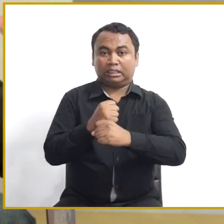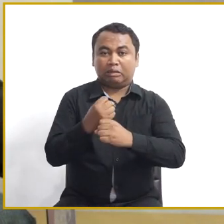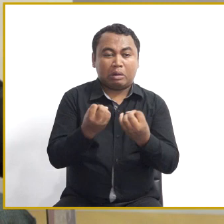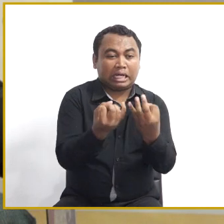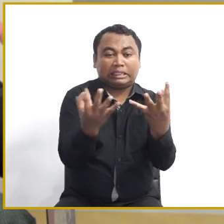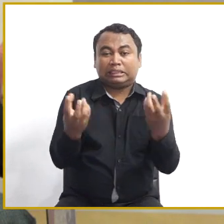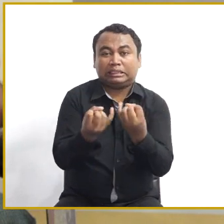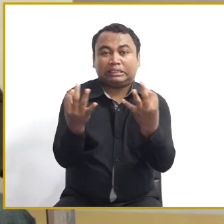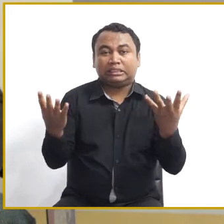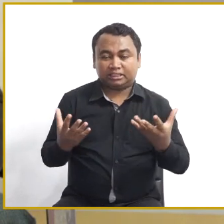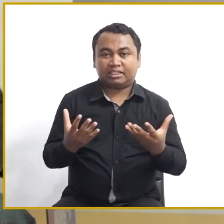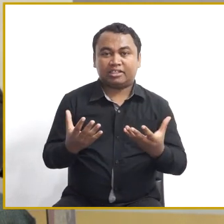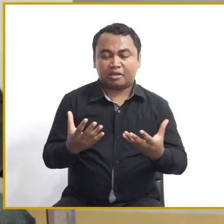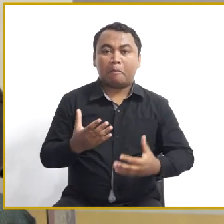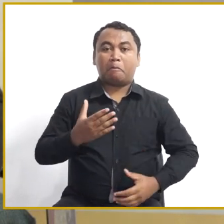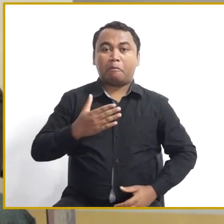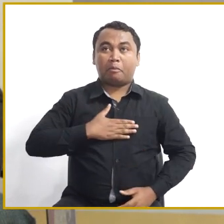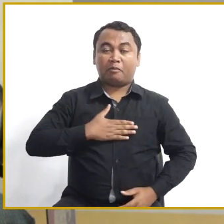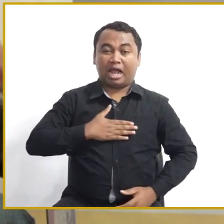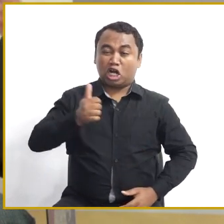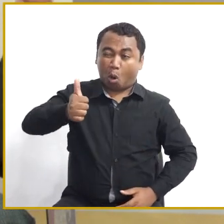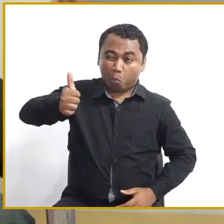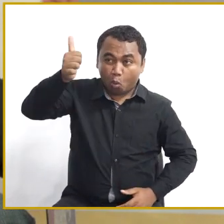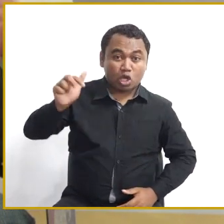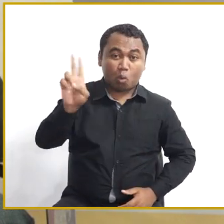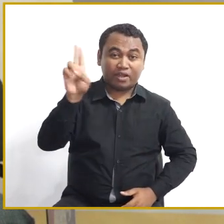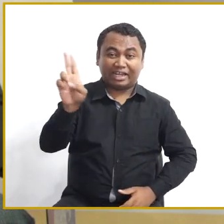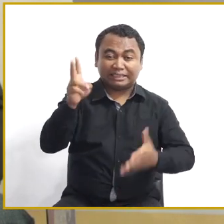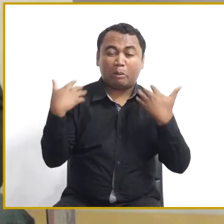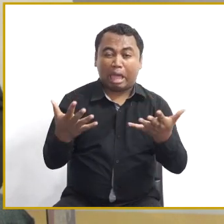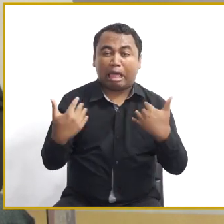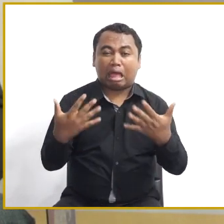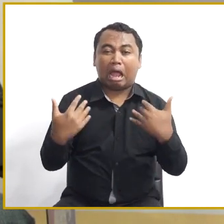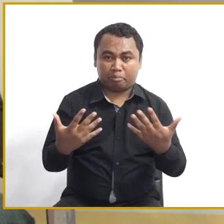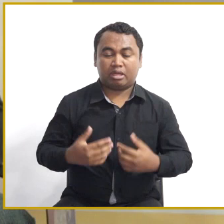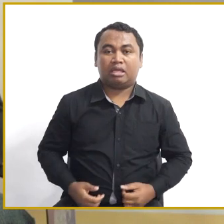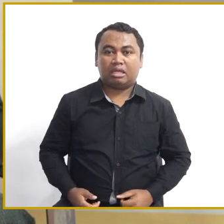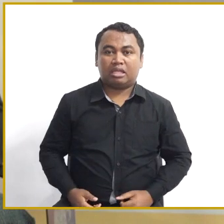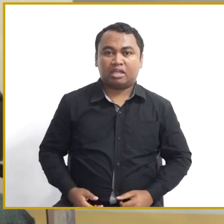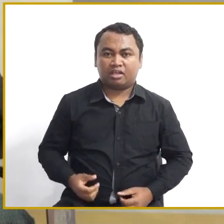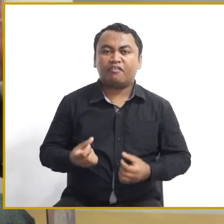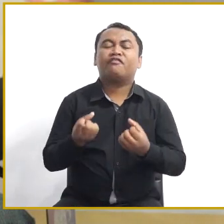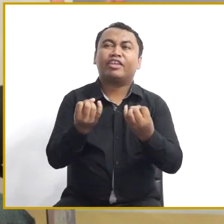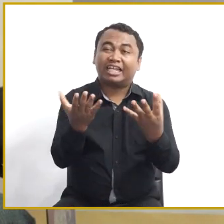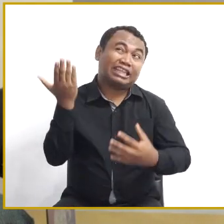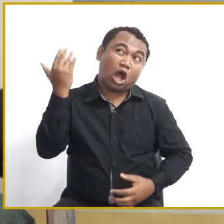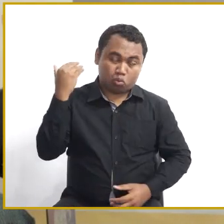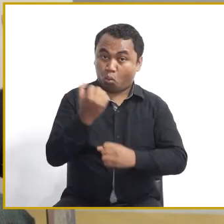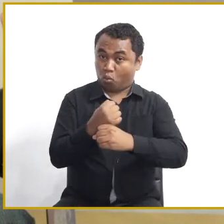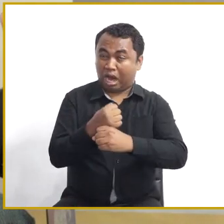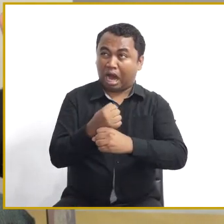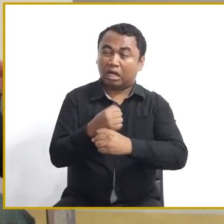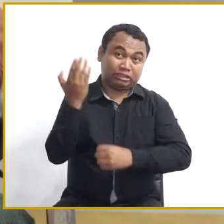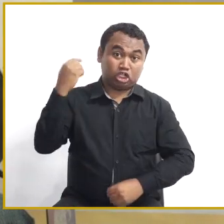nisan'ny nivoaka fianarana teto Madagasikara folo taona lasa za efa telopolo taona lasa nge zay no nivoaka fa ny folo taona fotsiny